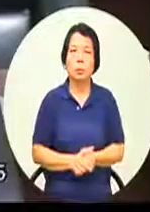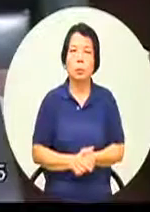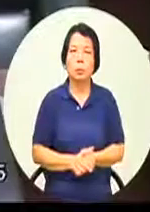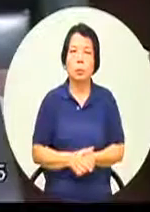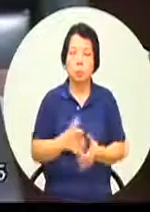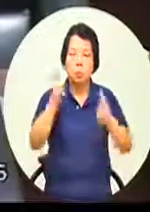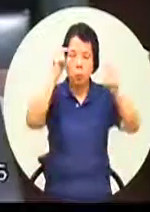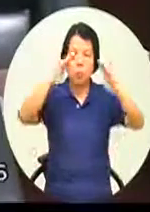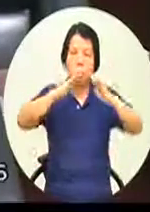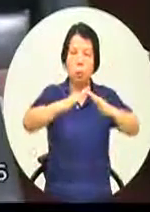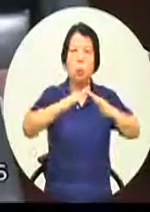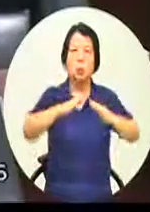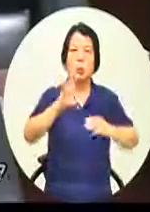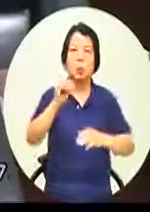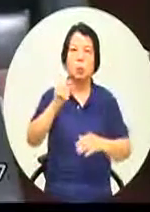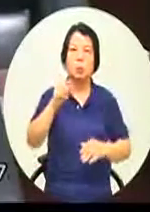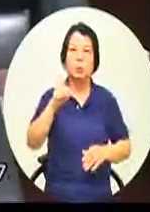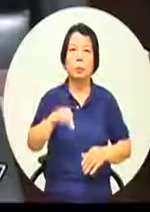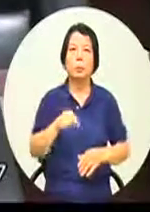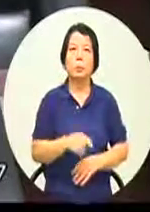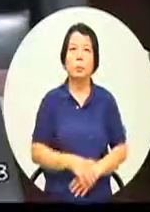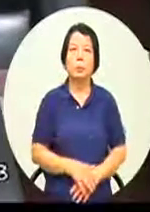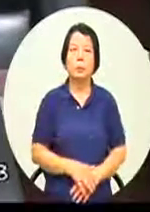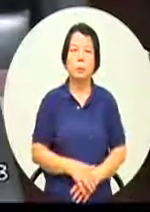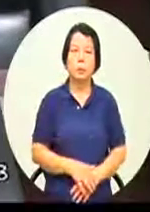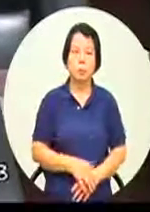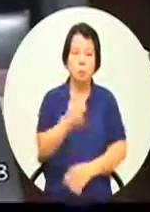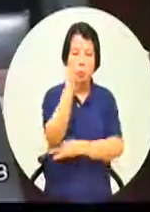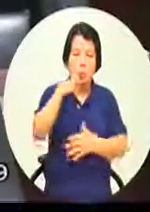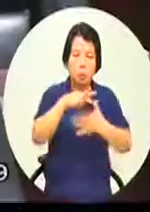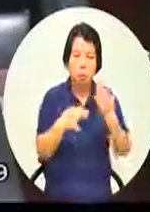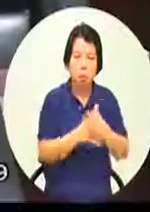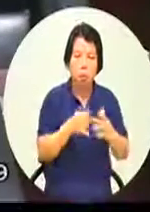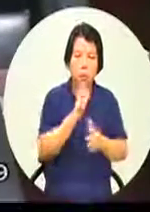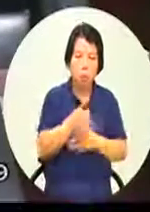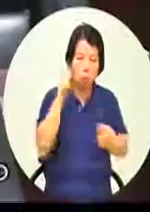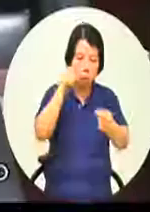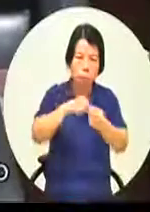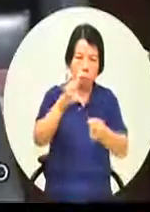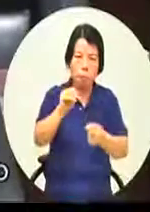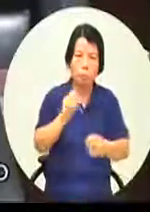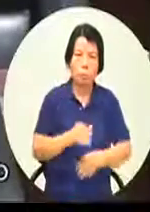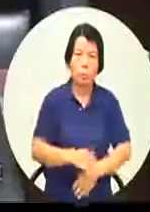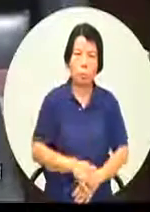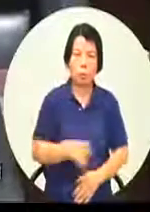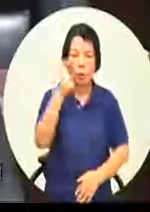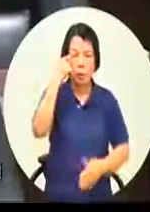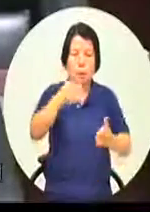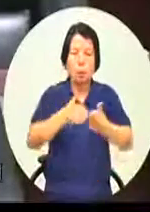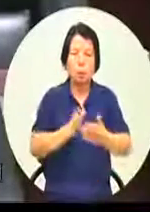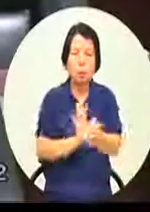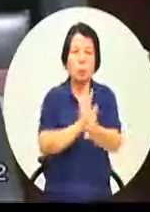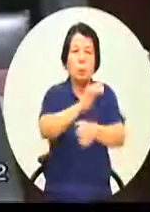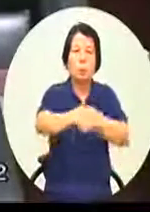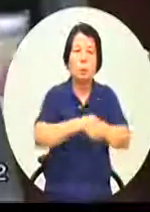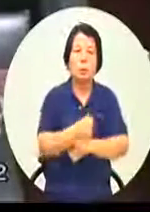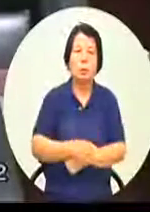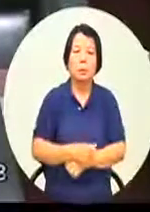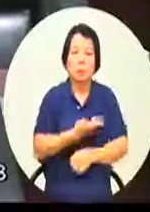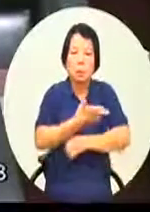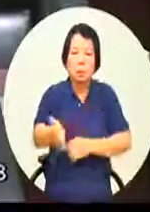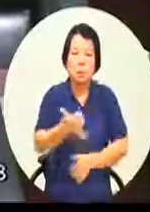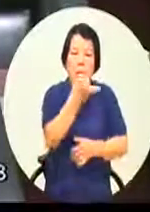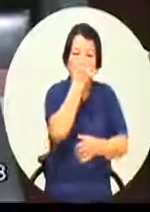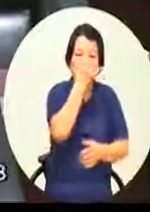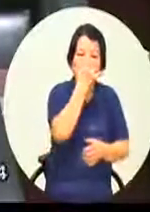高雄市有没有这样子一个政策的措施跟方向，我们有没有想要推动这个，让我们的养猪